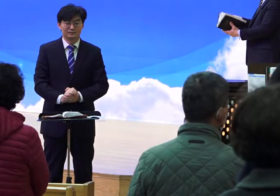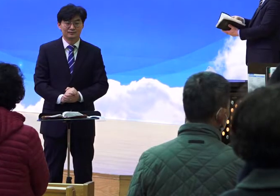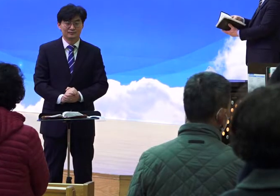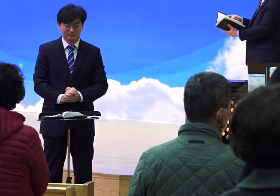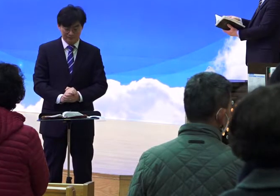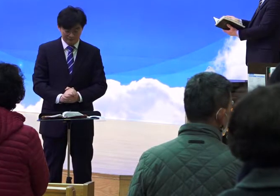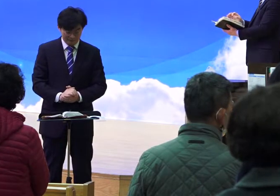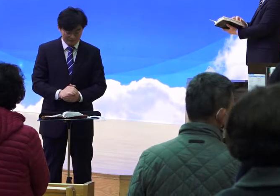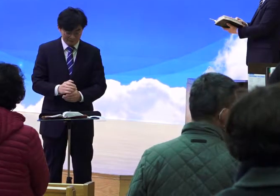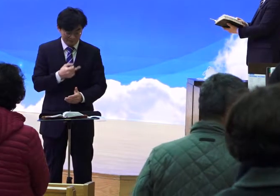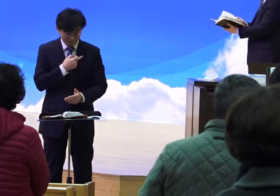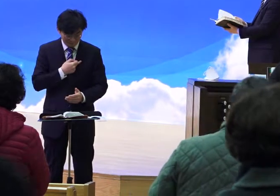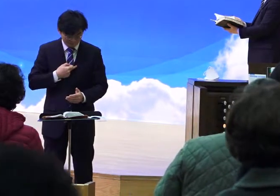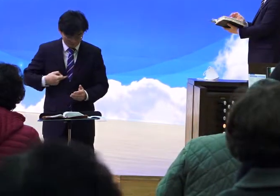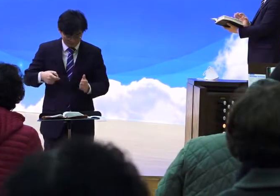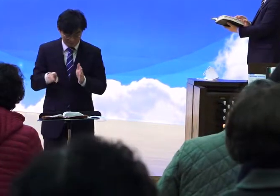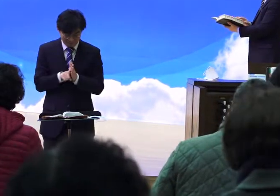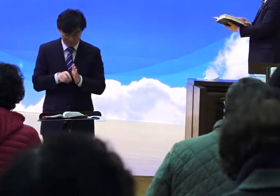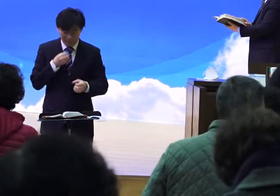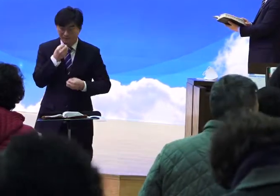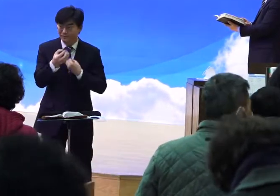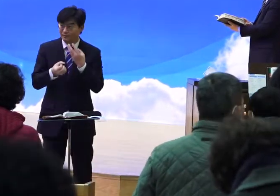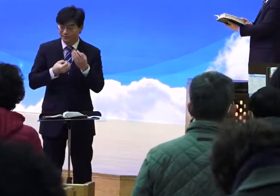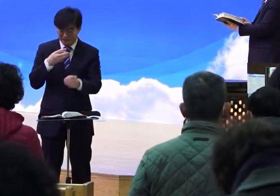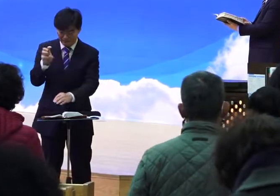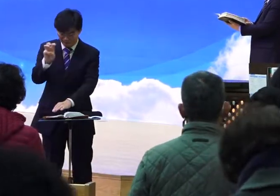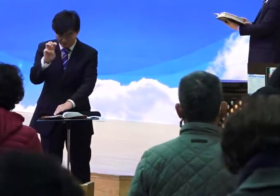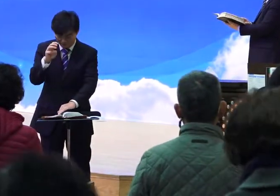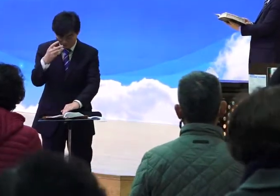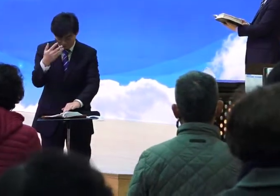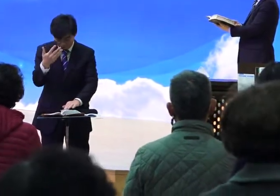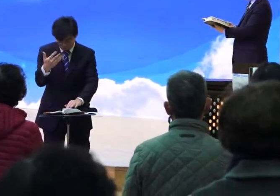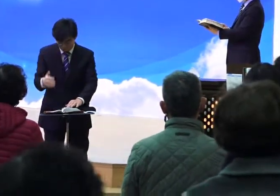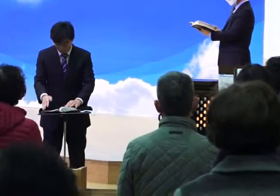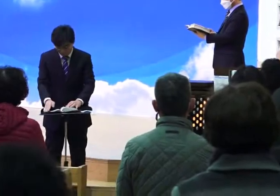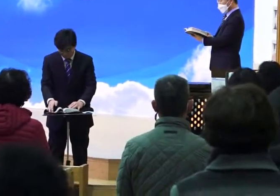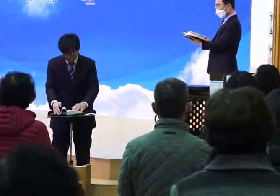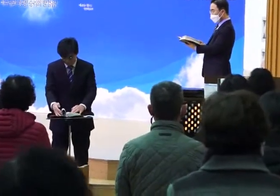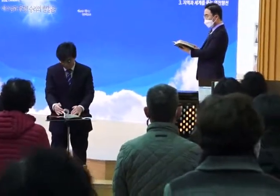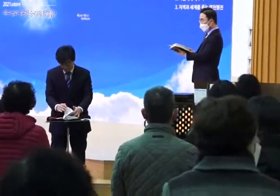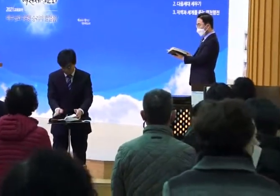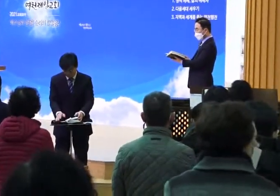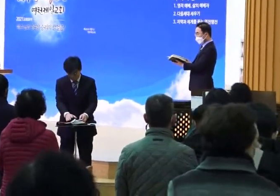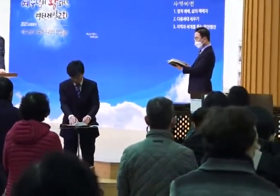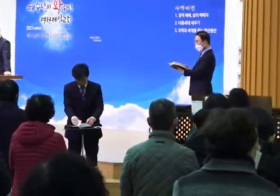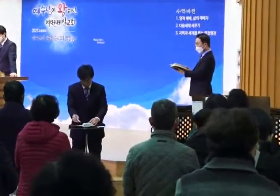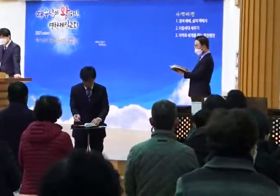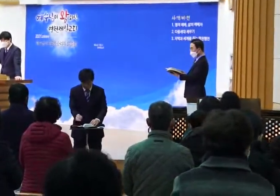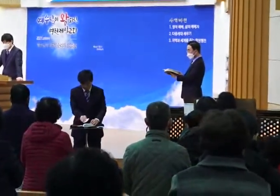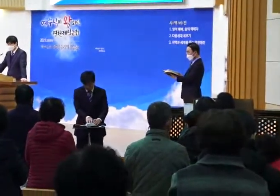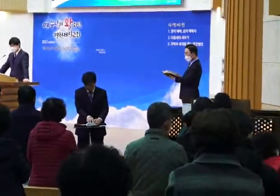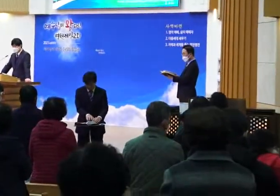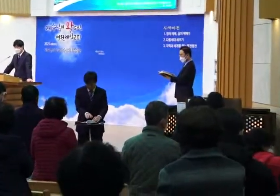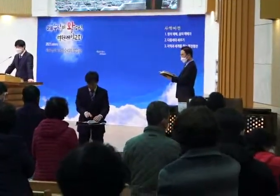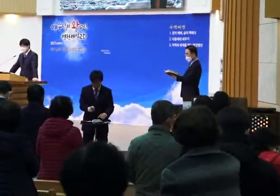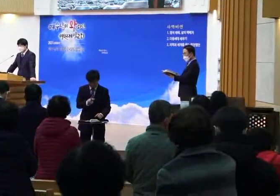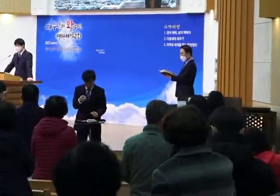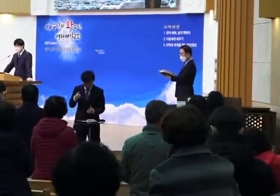아멘. 청실교독은 교독문 39번입니다. 교독문 39번입니다.